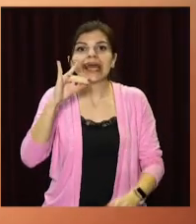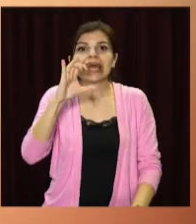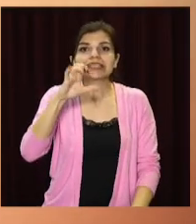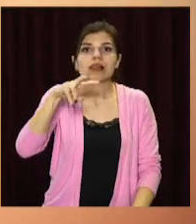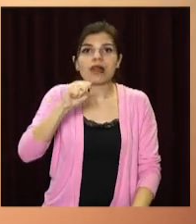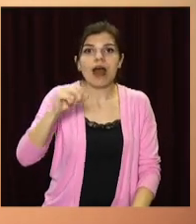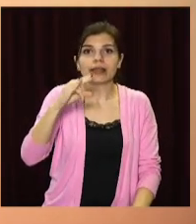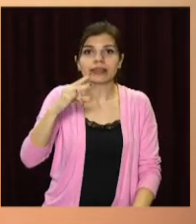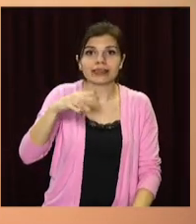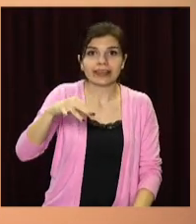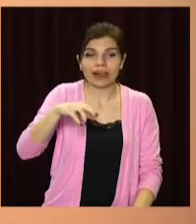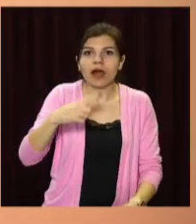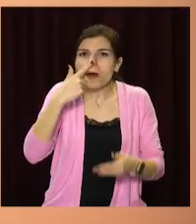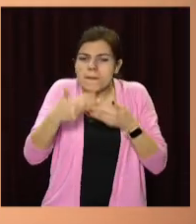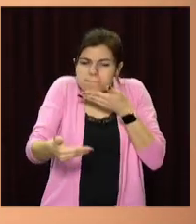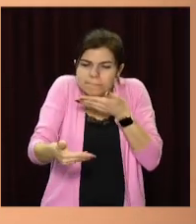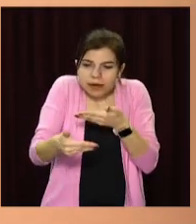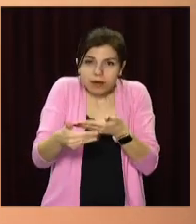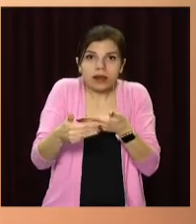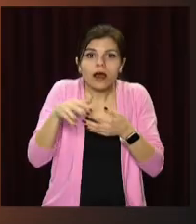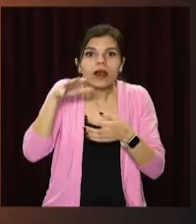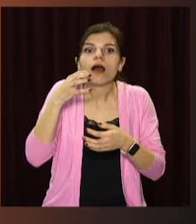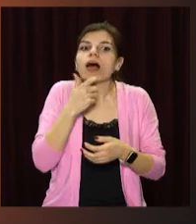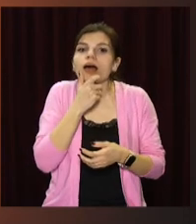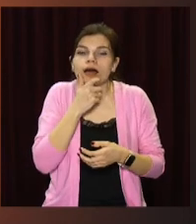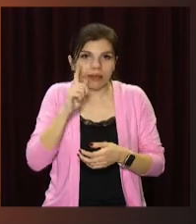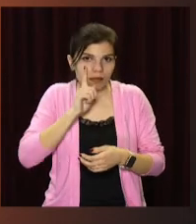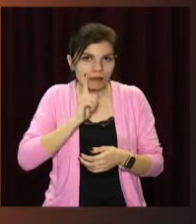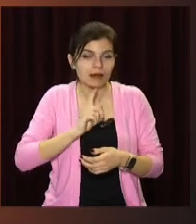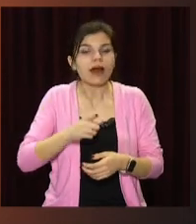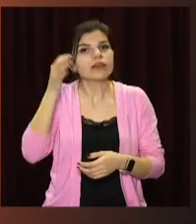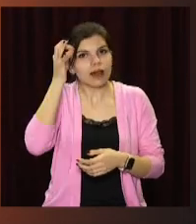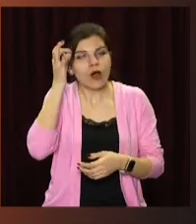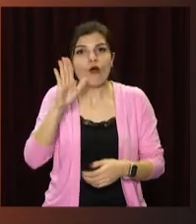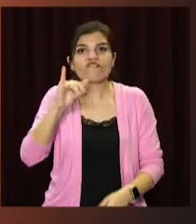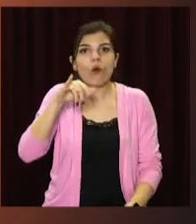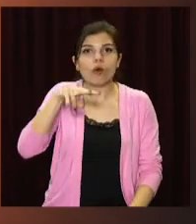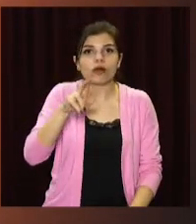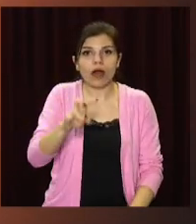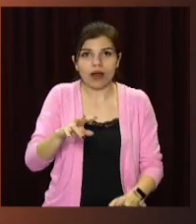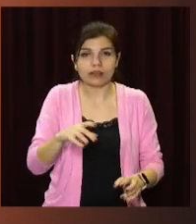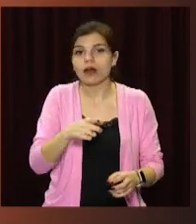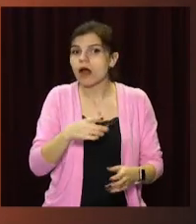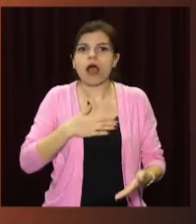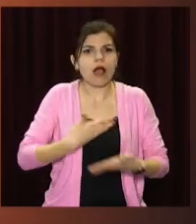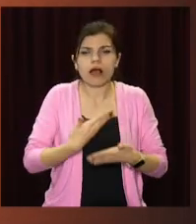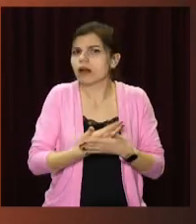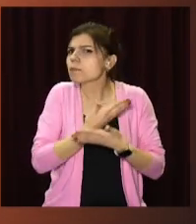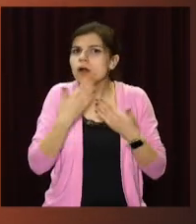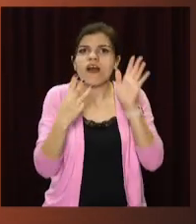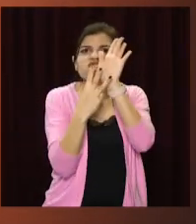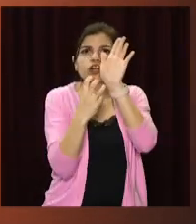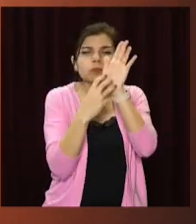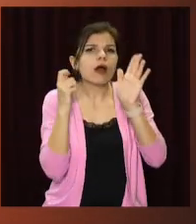з максимально близької відстані. І вони дійсно видовищні. Нагадаємо, вулкан не виявляв активності понад